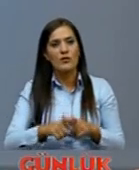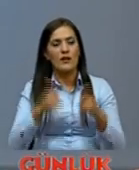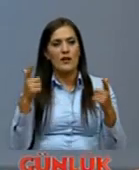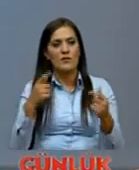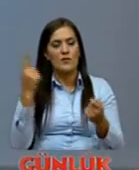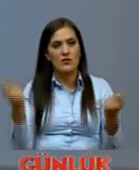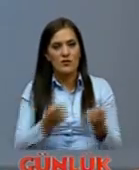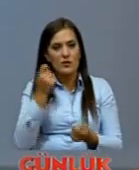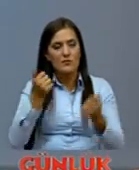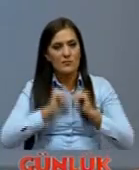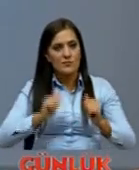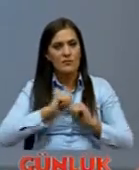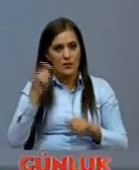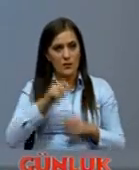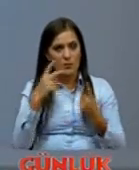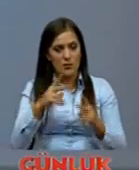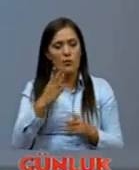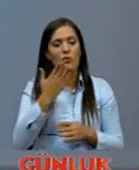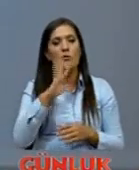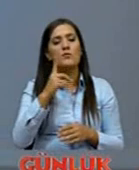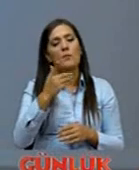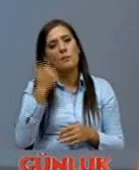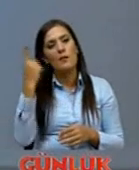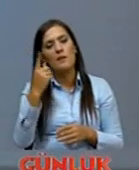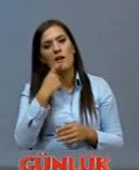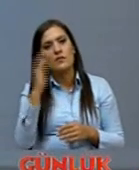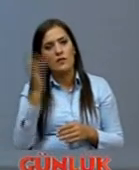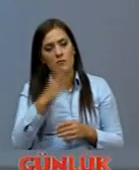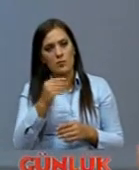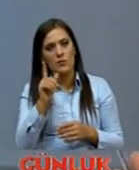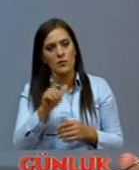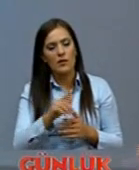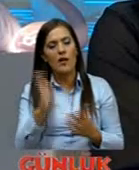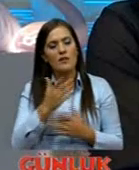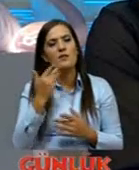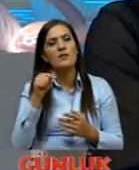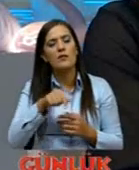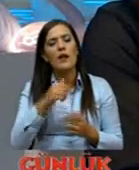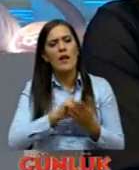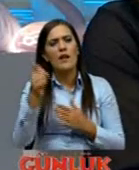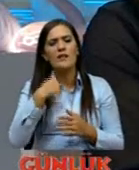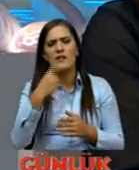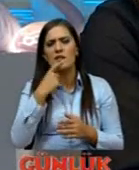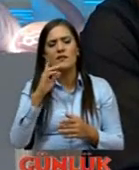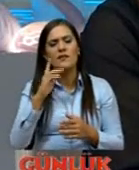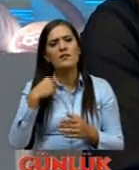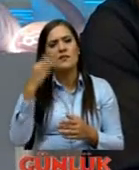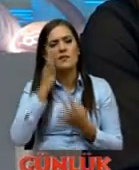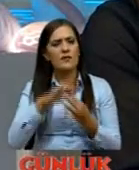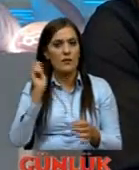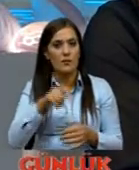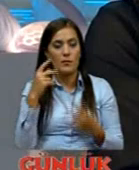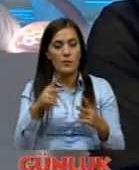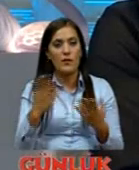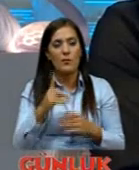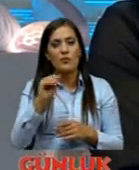geliştirme çalışmalarını yapabiliyor mu? Yoksa belli bir yaşa gelmiş olmak mı gerekiyor? Aslında şöyle, her yaştan insan evet yapabilir